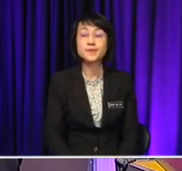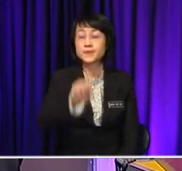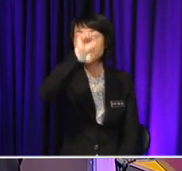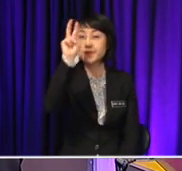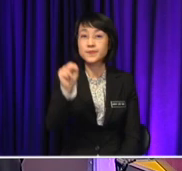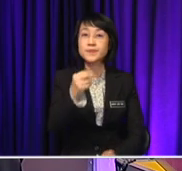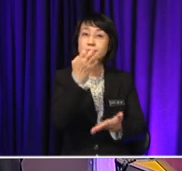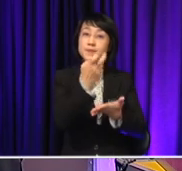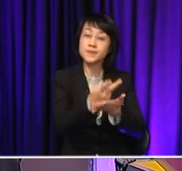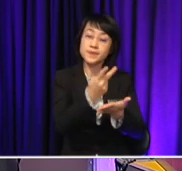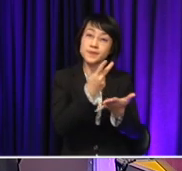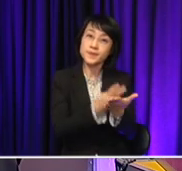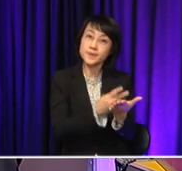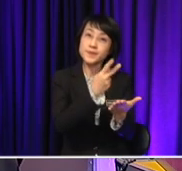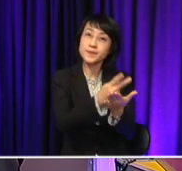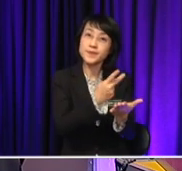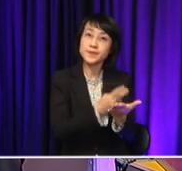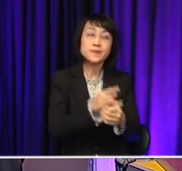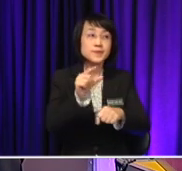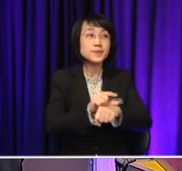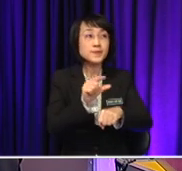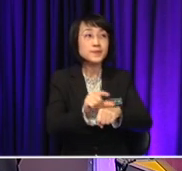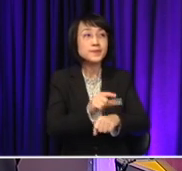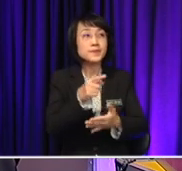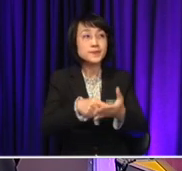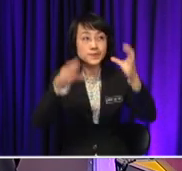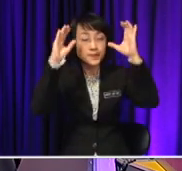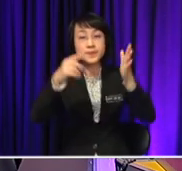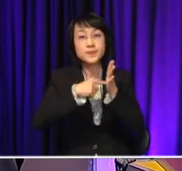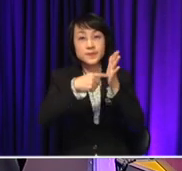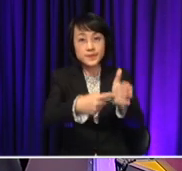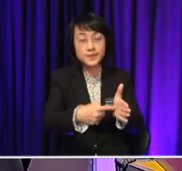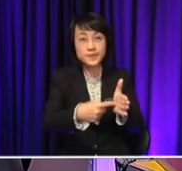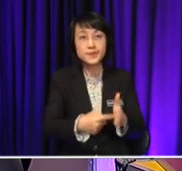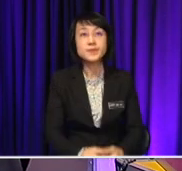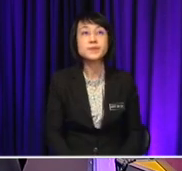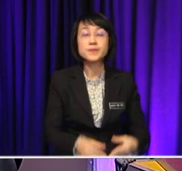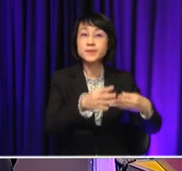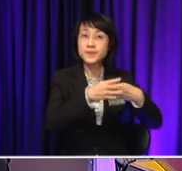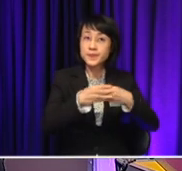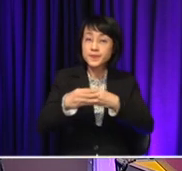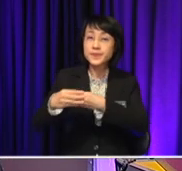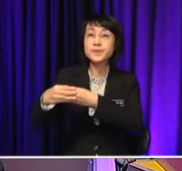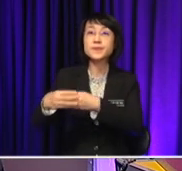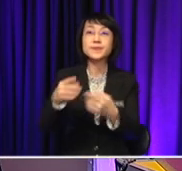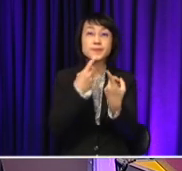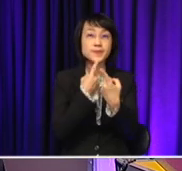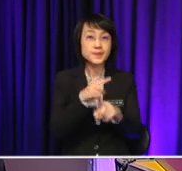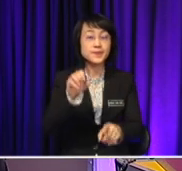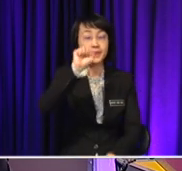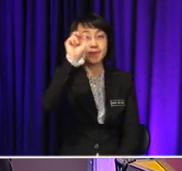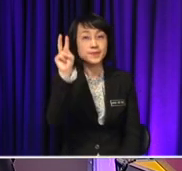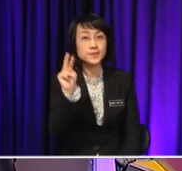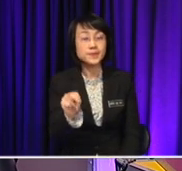dan gunakan apa yang saya paparkan di slide untuk Sebagai panduan murid-murid menjawab soal